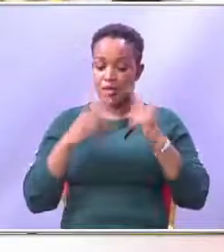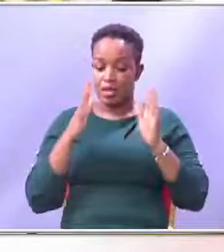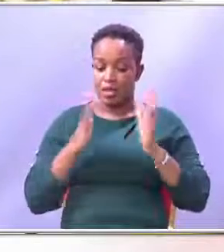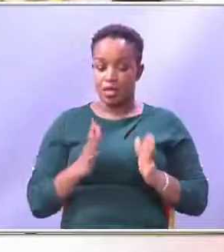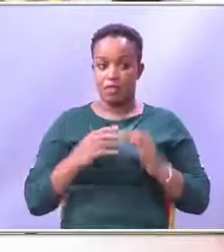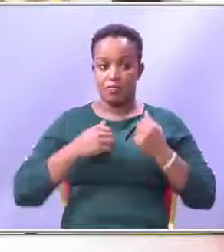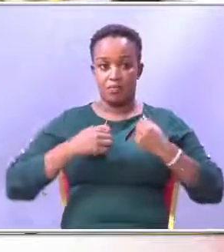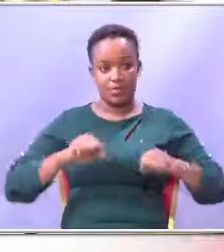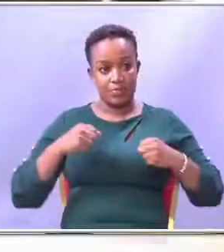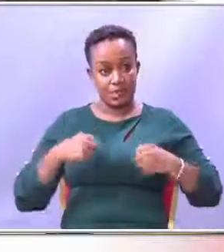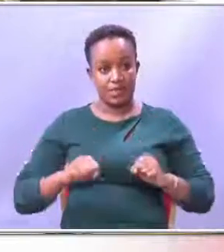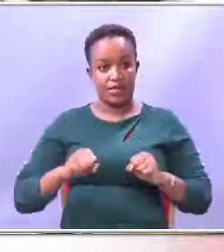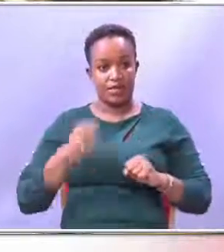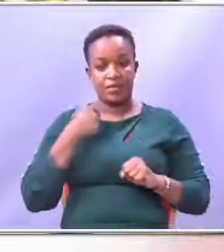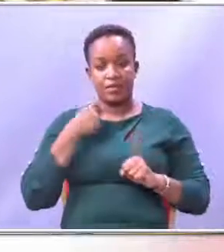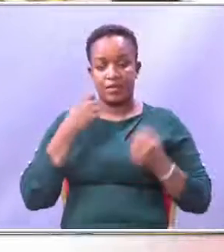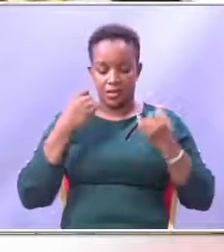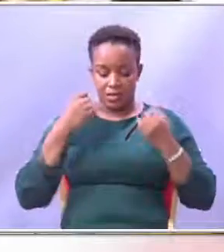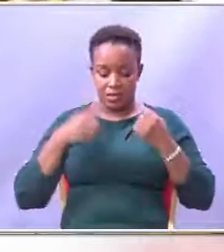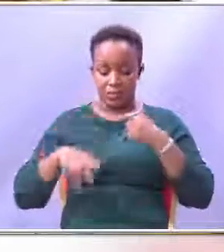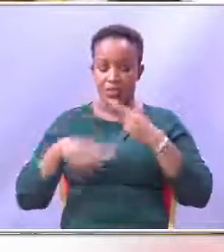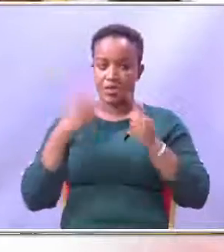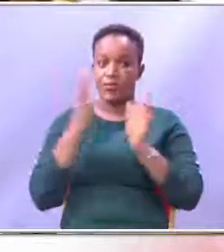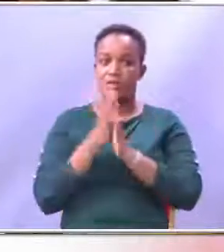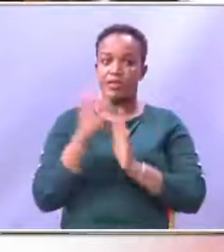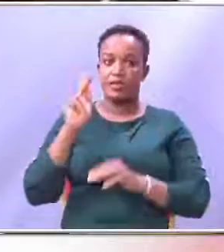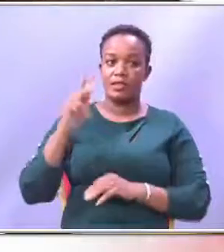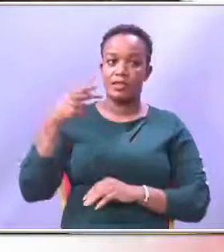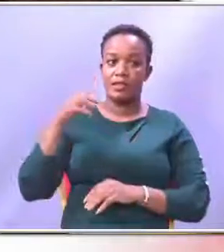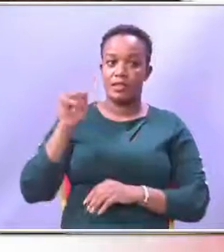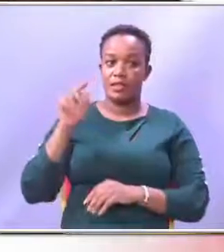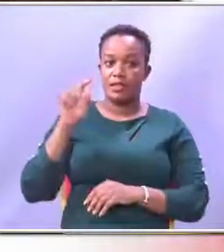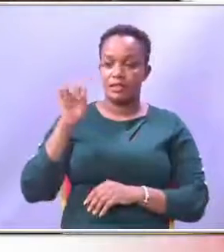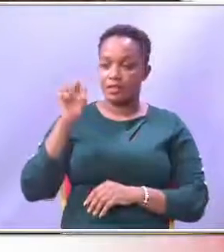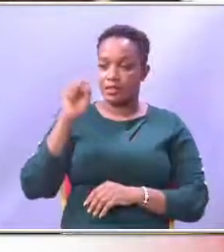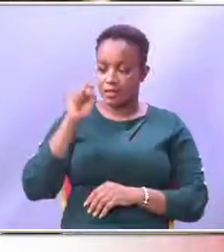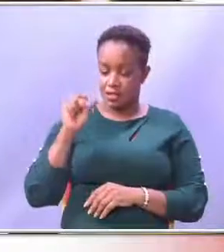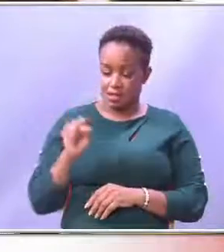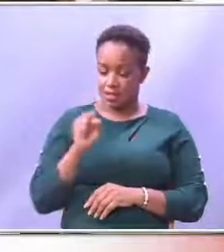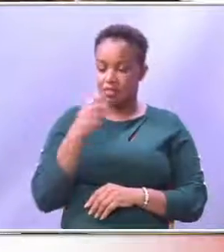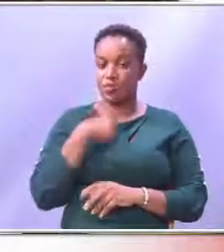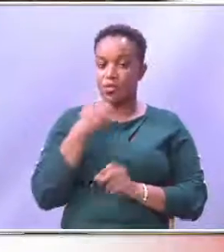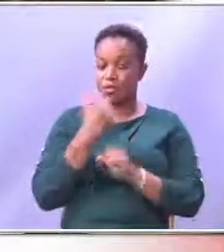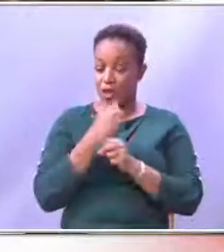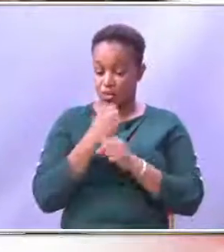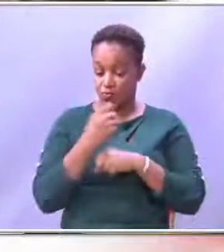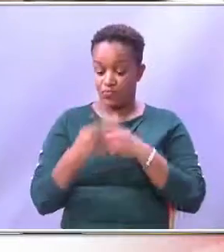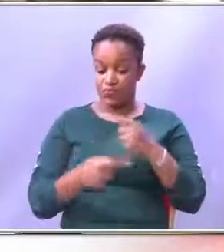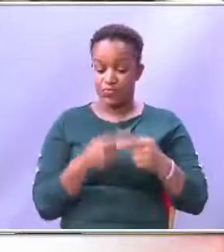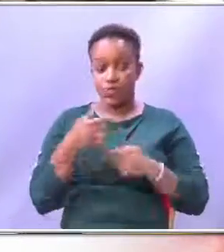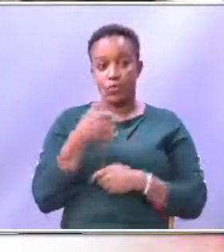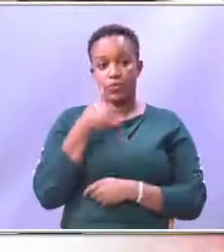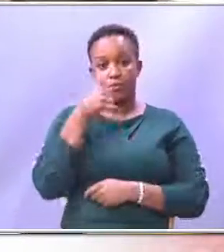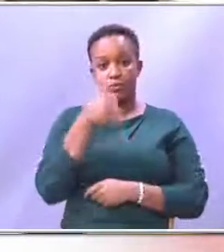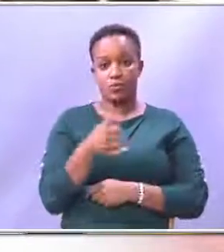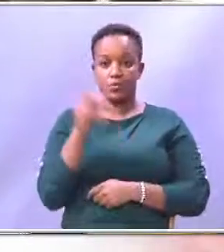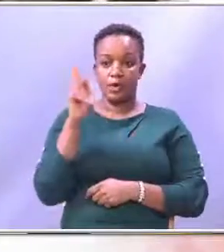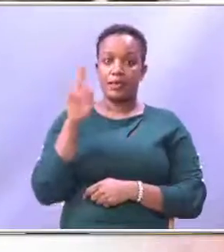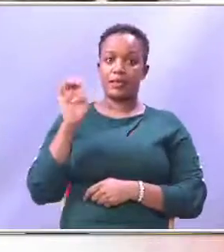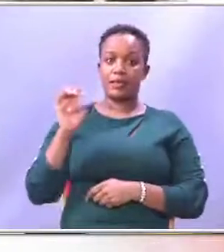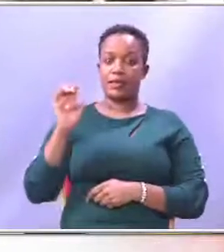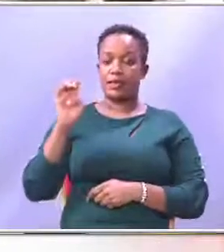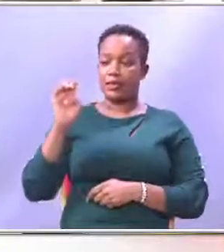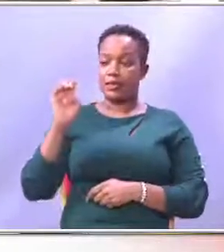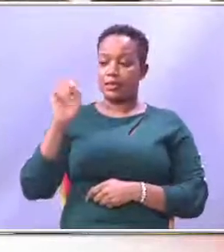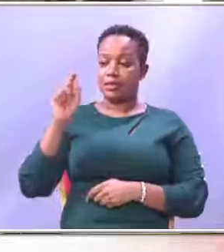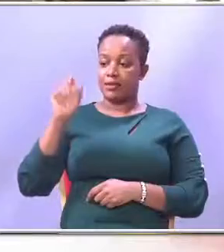na Chota Kuchota na Khetias. Mimi nilikuwa kazi, nikapigiwa simu na Khetias,